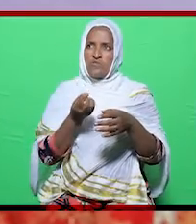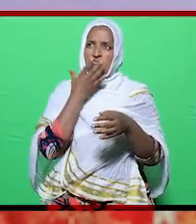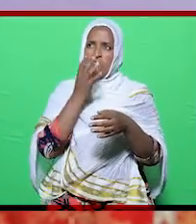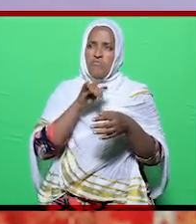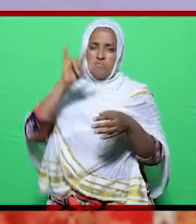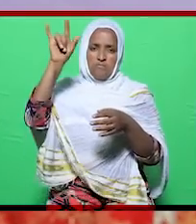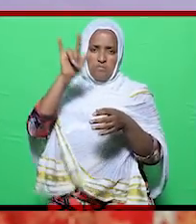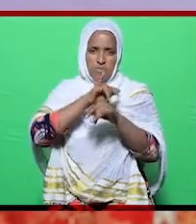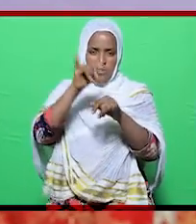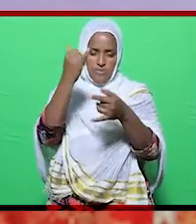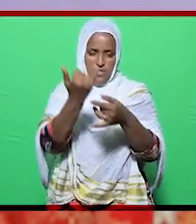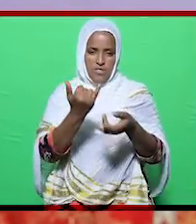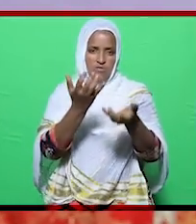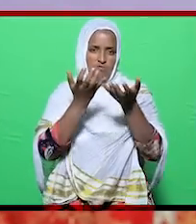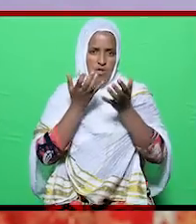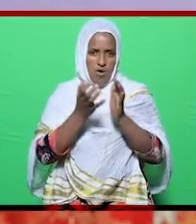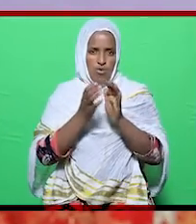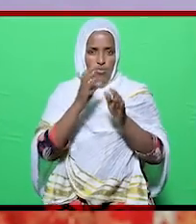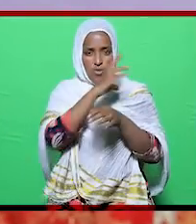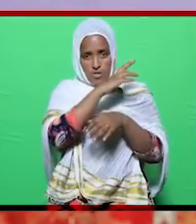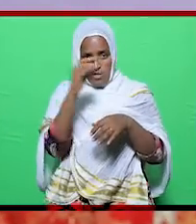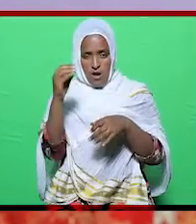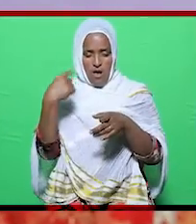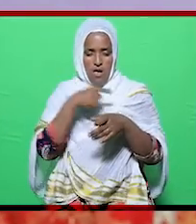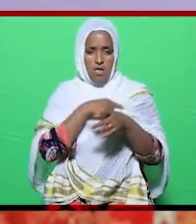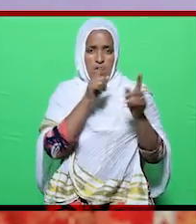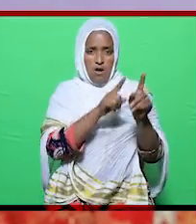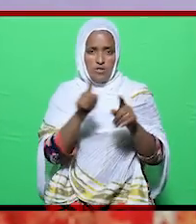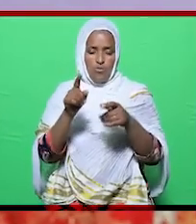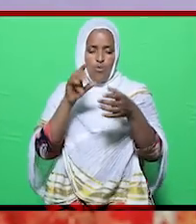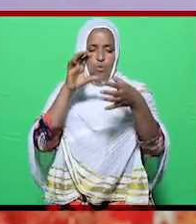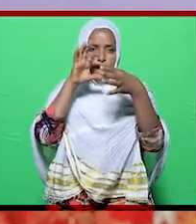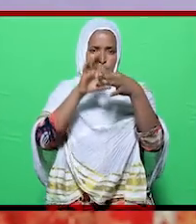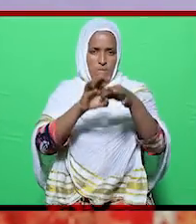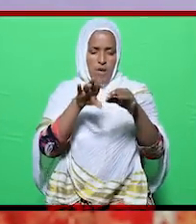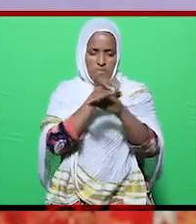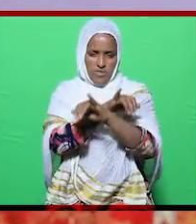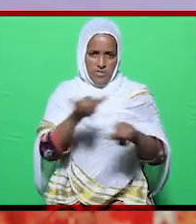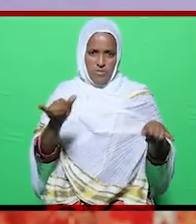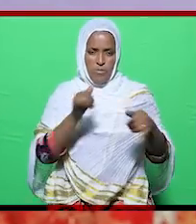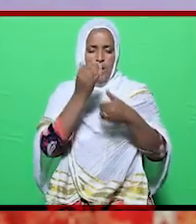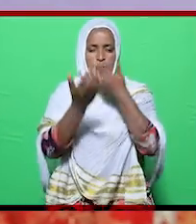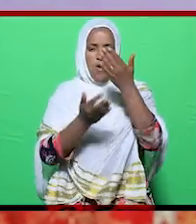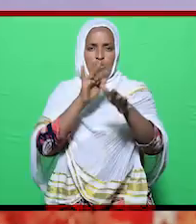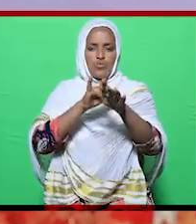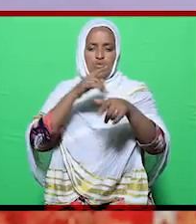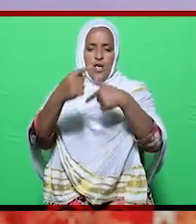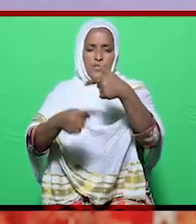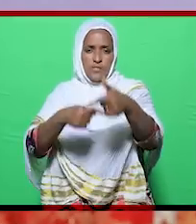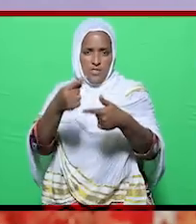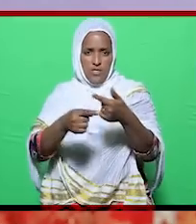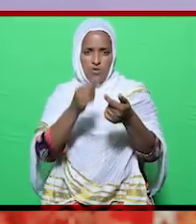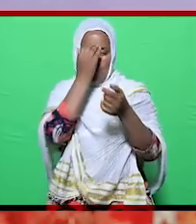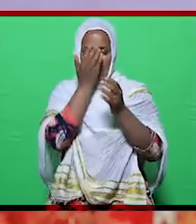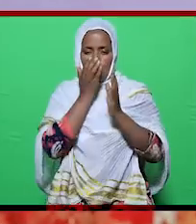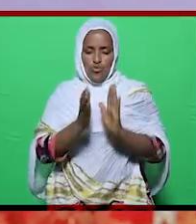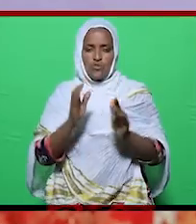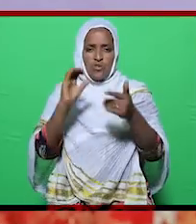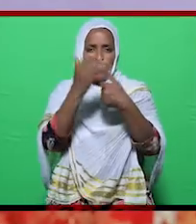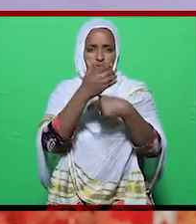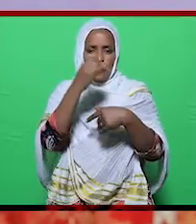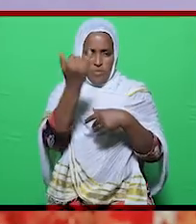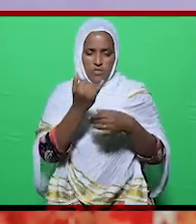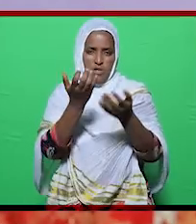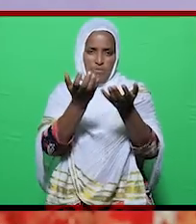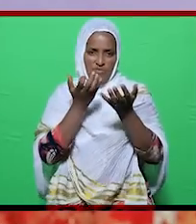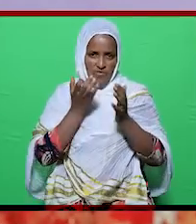የሚፈልጉት ኦርቶዶክሳዊ ያልሆነ ብልጭልጭ የሆነ የውጭ ሥዕል የውጭ አሳሳል ነው የሚፈልጉት እና እኛ ደግሞ